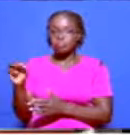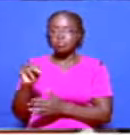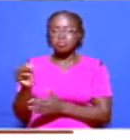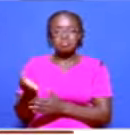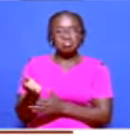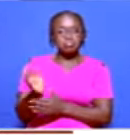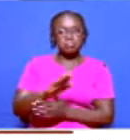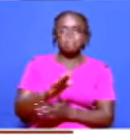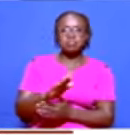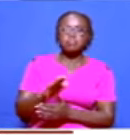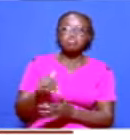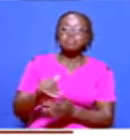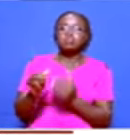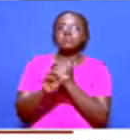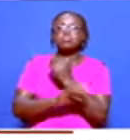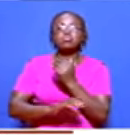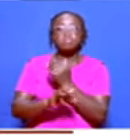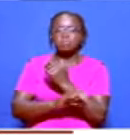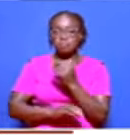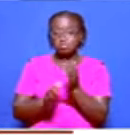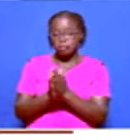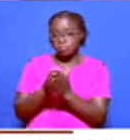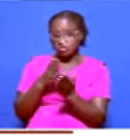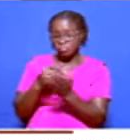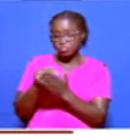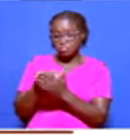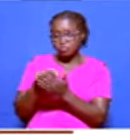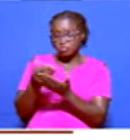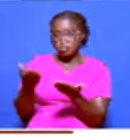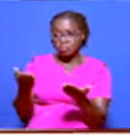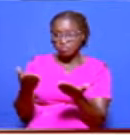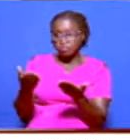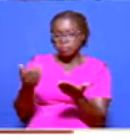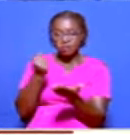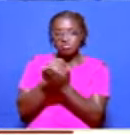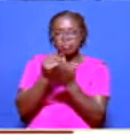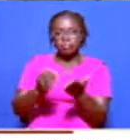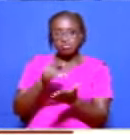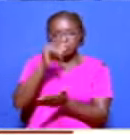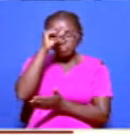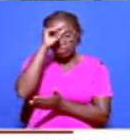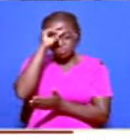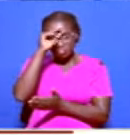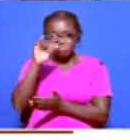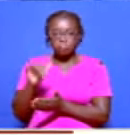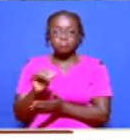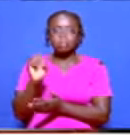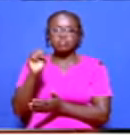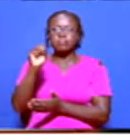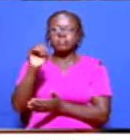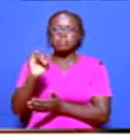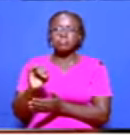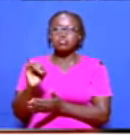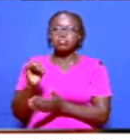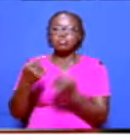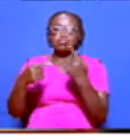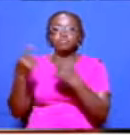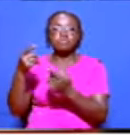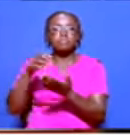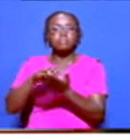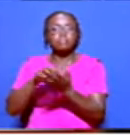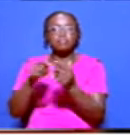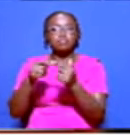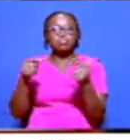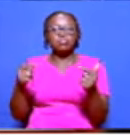Jazi. Fedha hizo mtazamaji zilitwaliwa na maofisa wa serikali ya Jazi kufuatia ushindi wa kesi dhidi ya kampuni ya